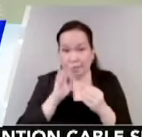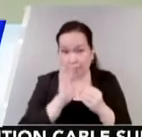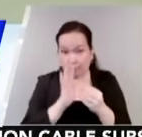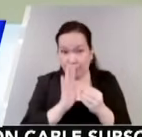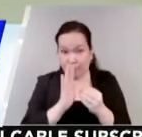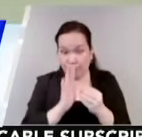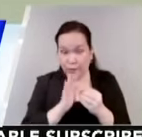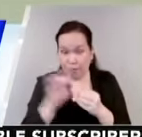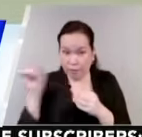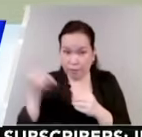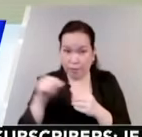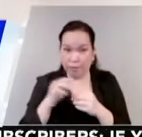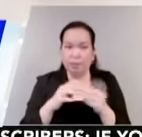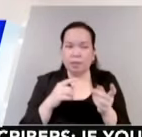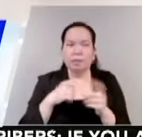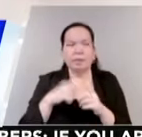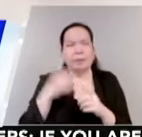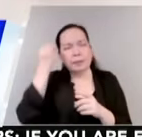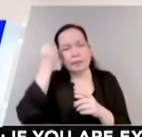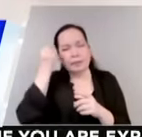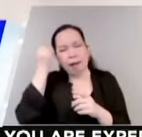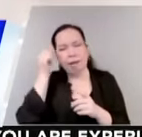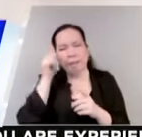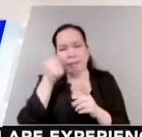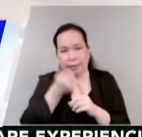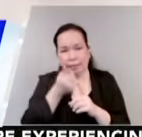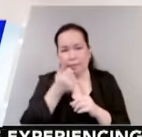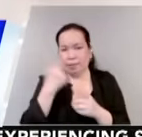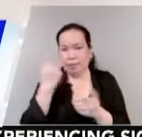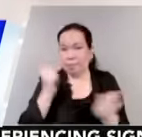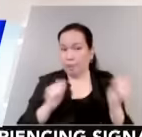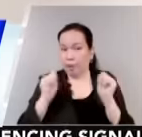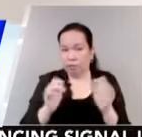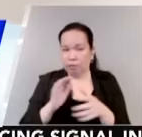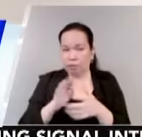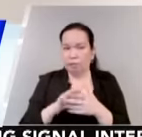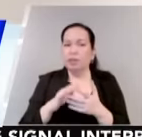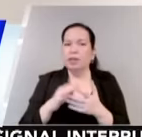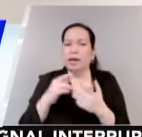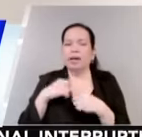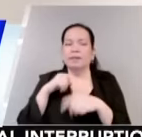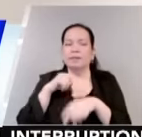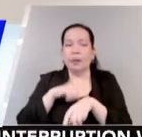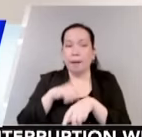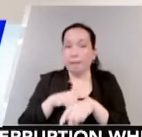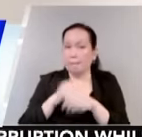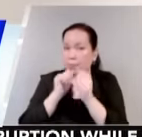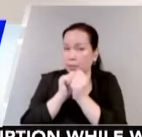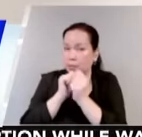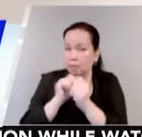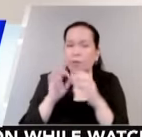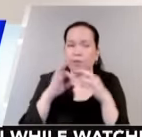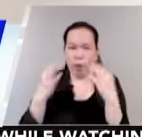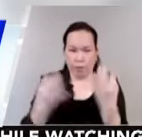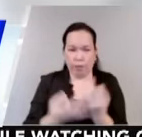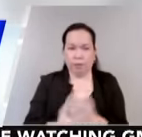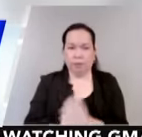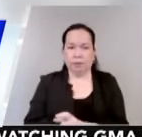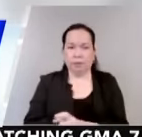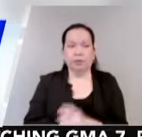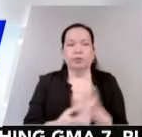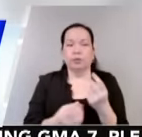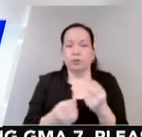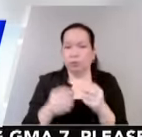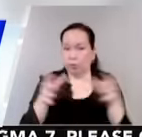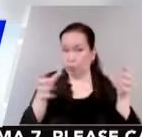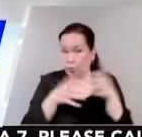Week para sa ilang Kapuso Stars, panahon din ito para makapag-spend ng quality time kasama ang pamilya. Kaya ang Dante Squad